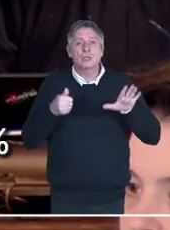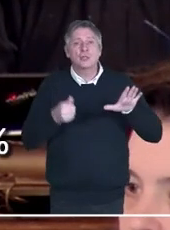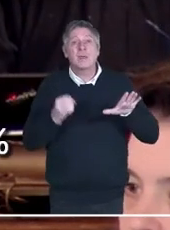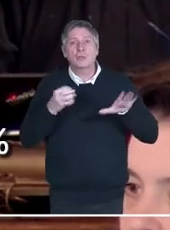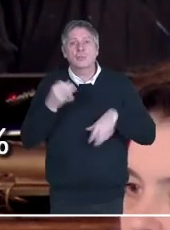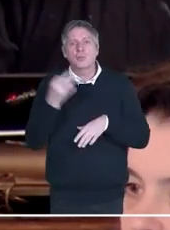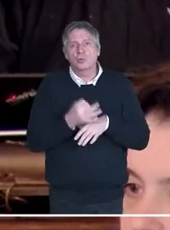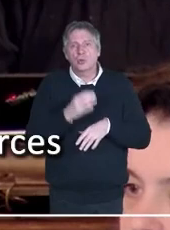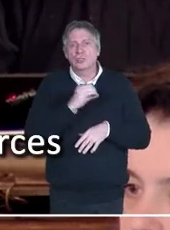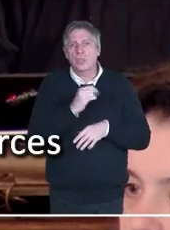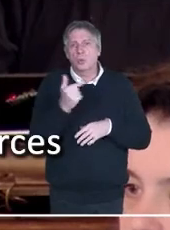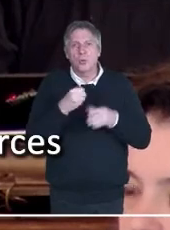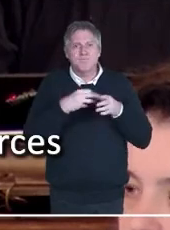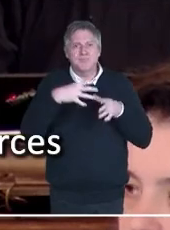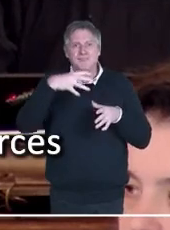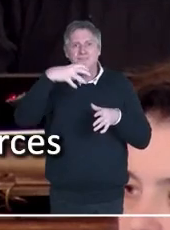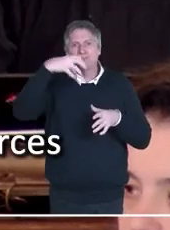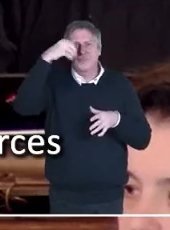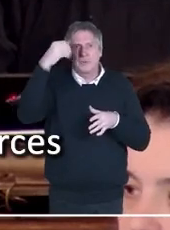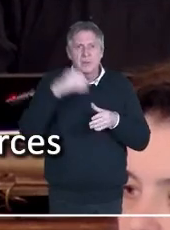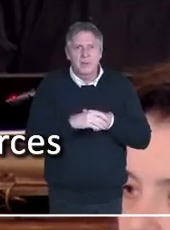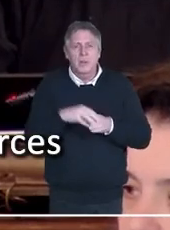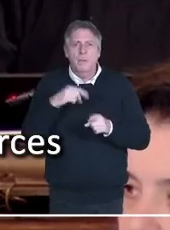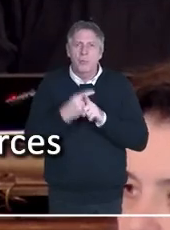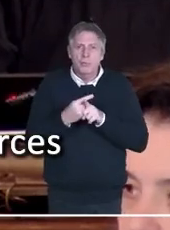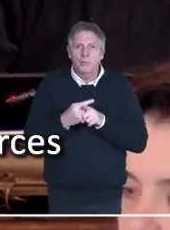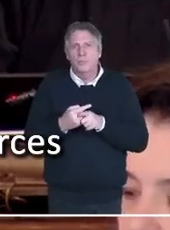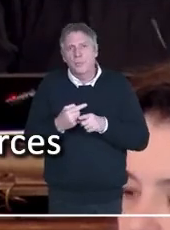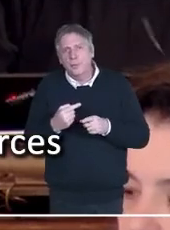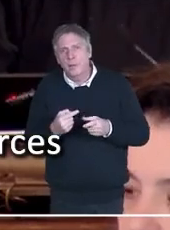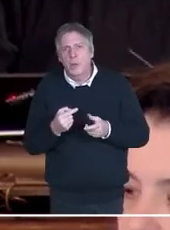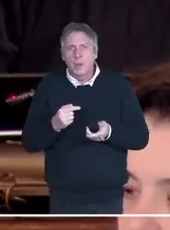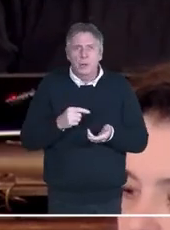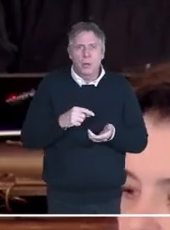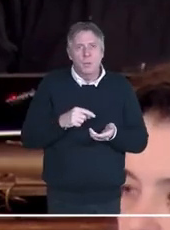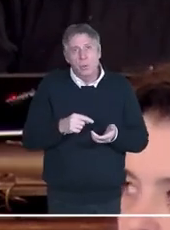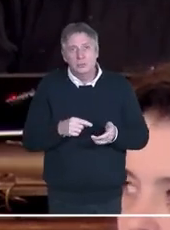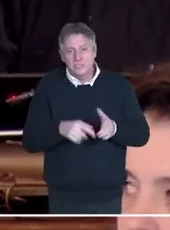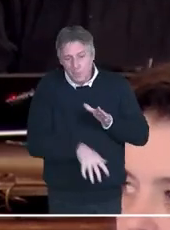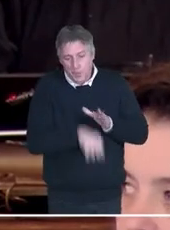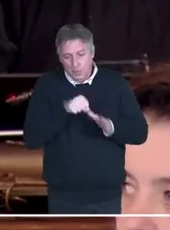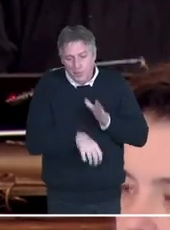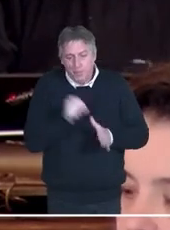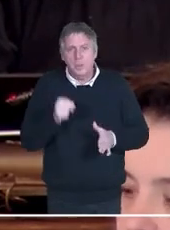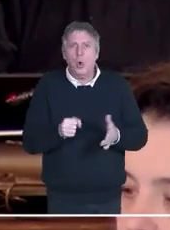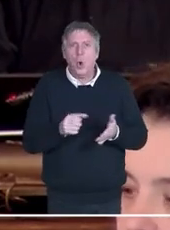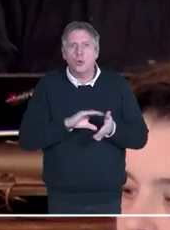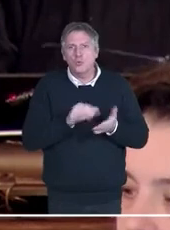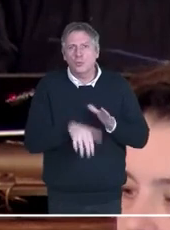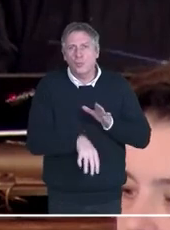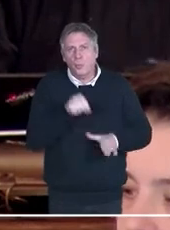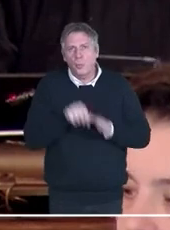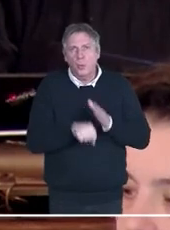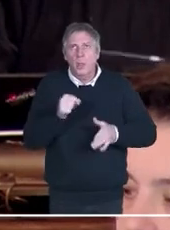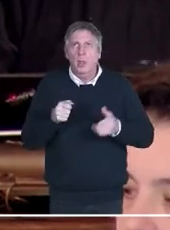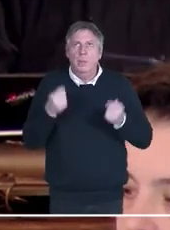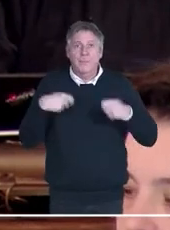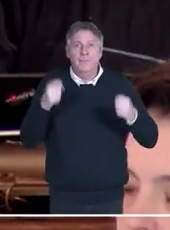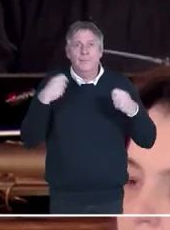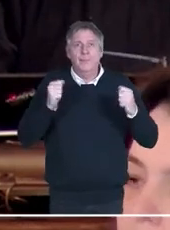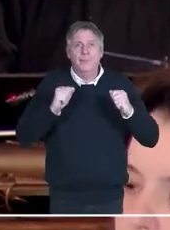émissions de gaz à effet de serre, sans compter la consommation de ressources naturelles qu'elles induisent. Relever le défi sur les 2